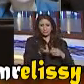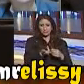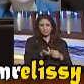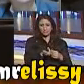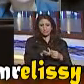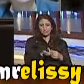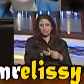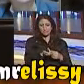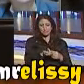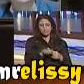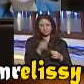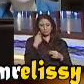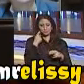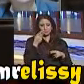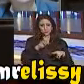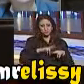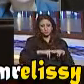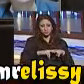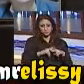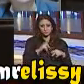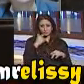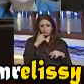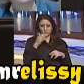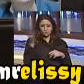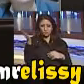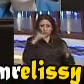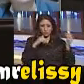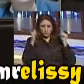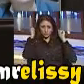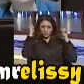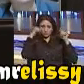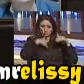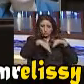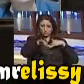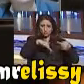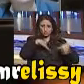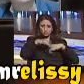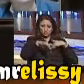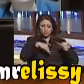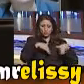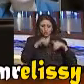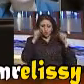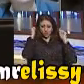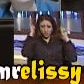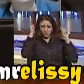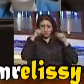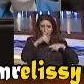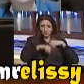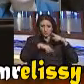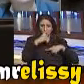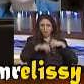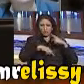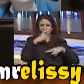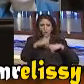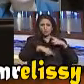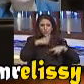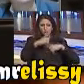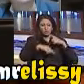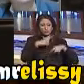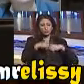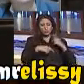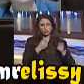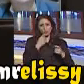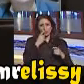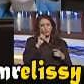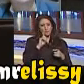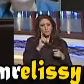الحقيقة إنه فكرة الدعوات للنزول للشارع بشكل بشكل شبه مستمر. في حالة